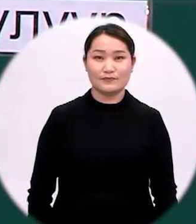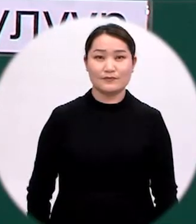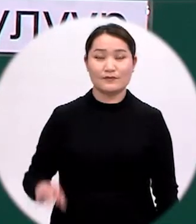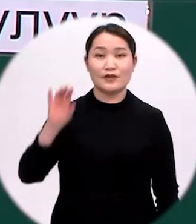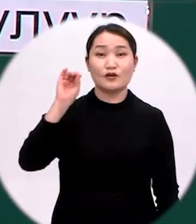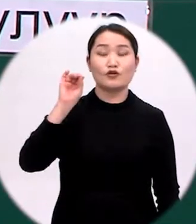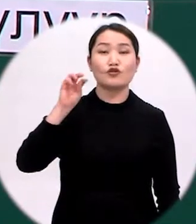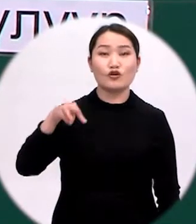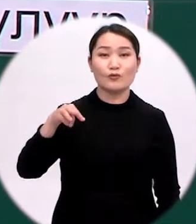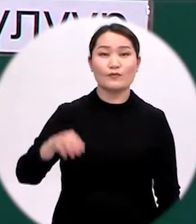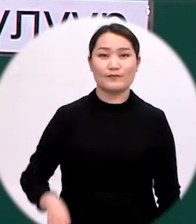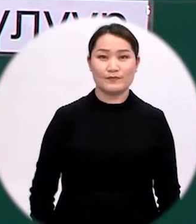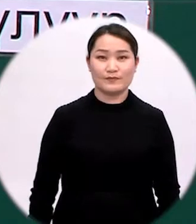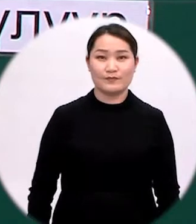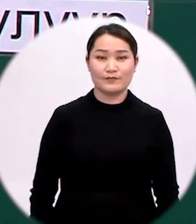Yum.